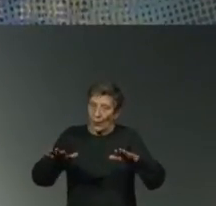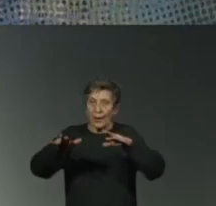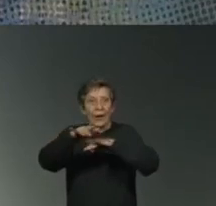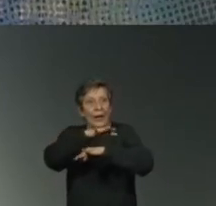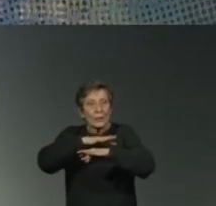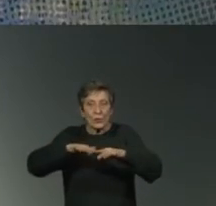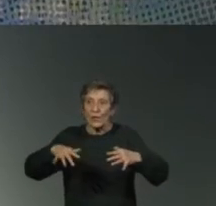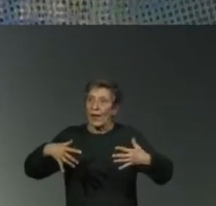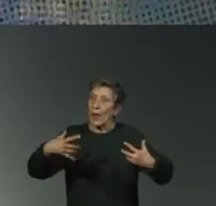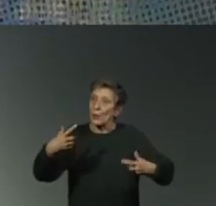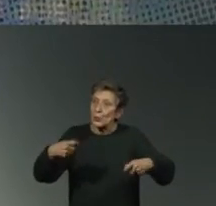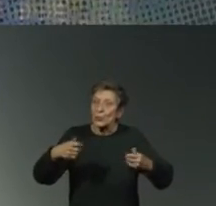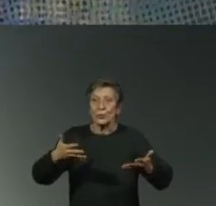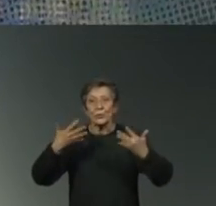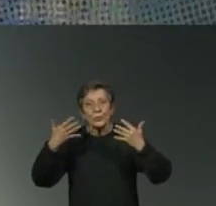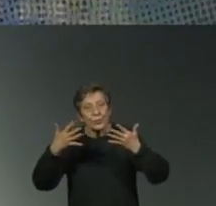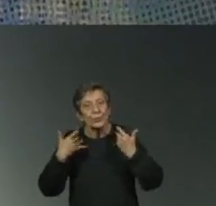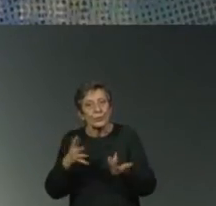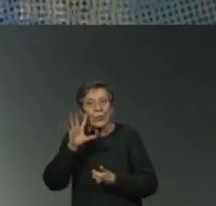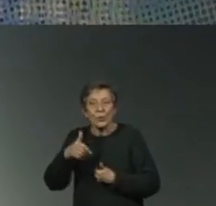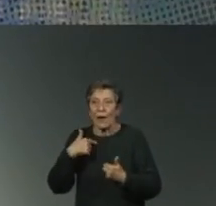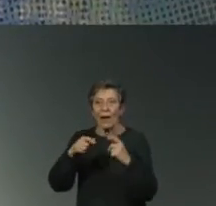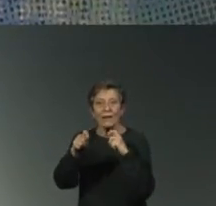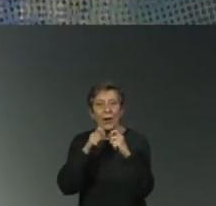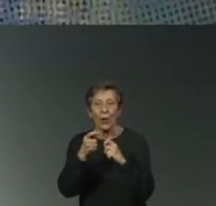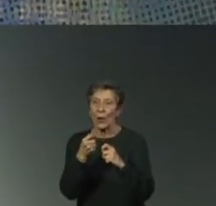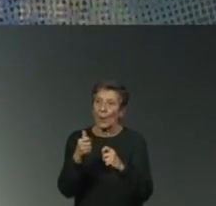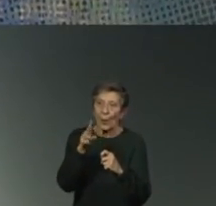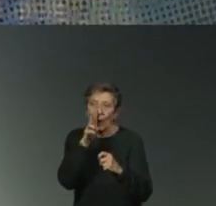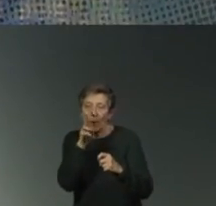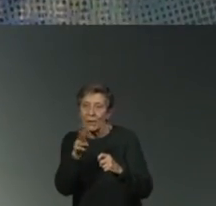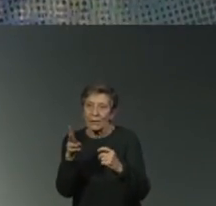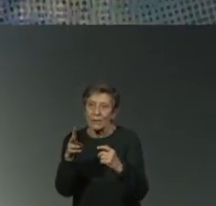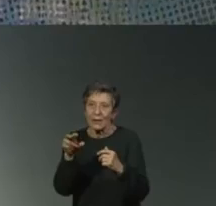comme ça un peu ludiques entre Sarah et l'écrivain.